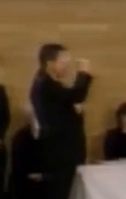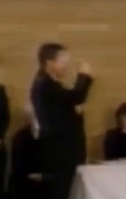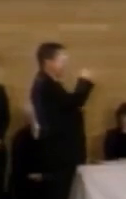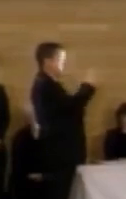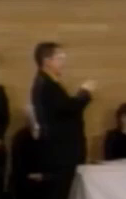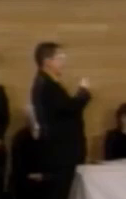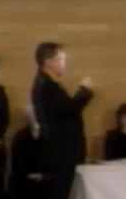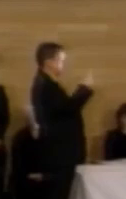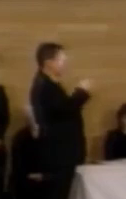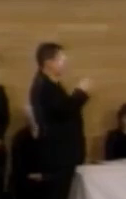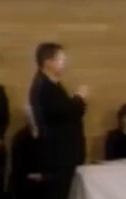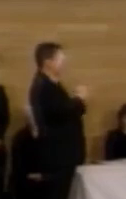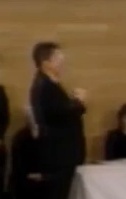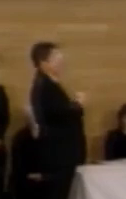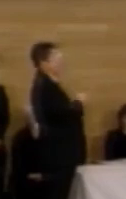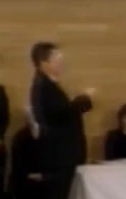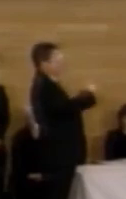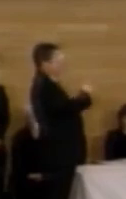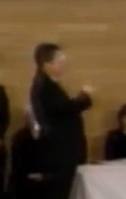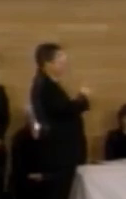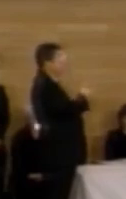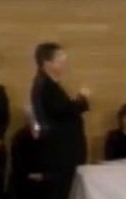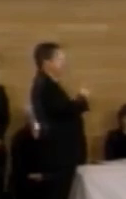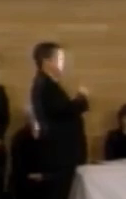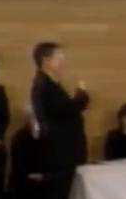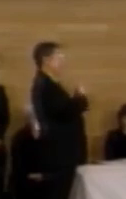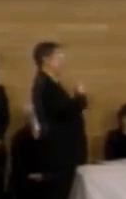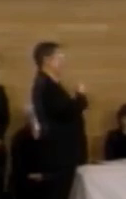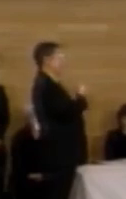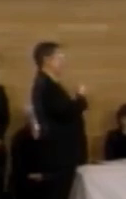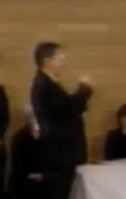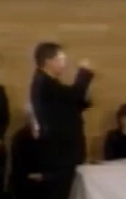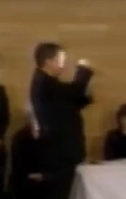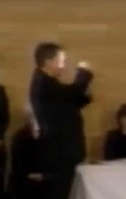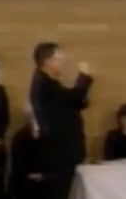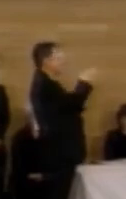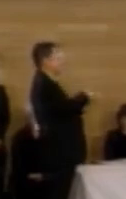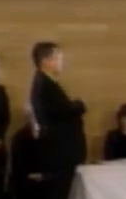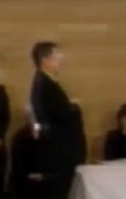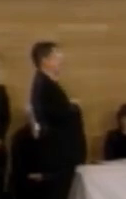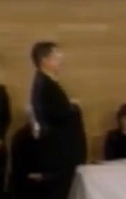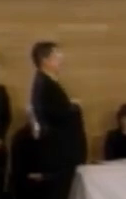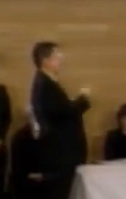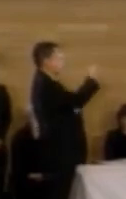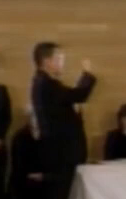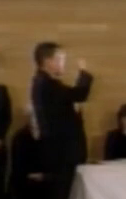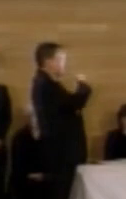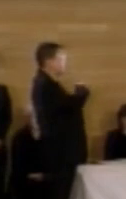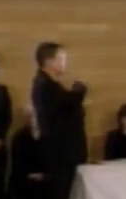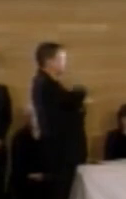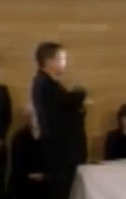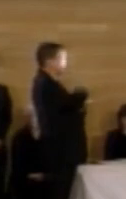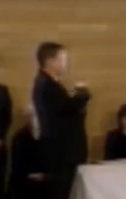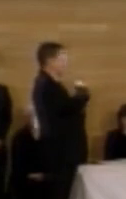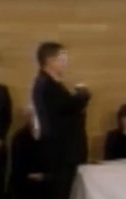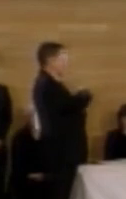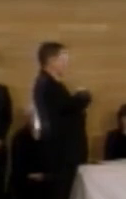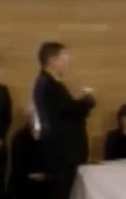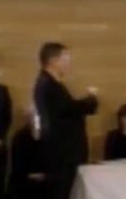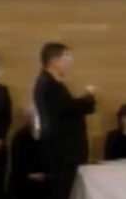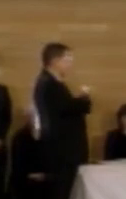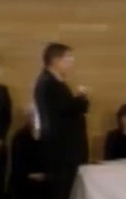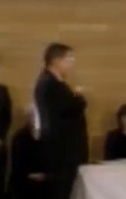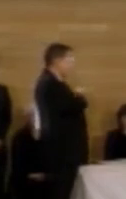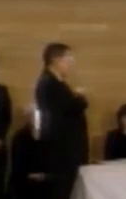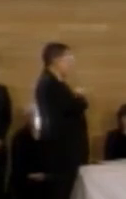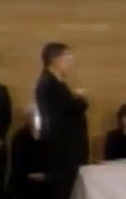絆の大切さを教えられました。これを教訓として心に強く刻み、風化